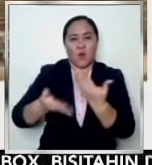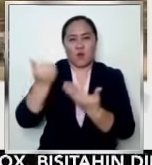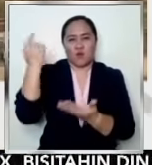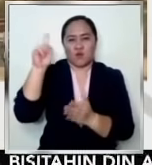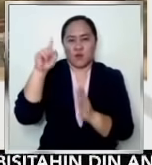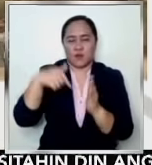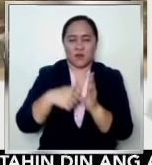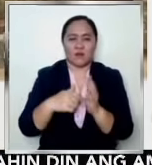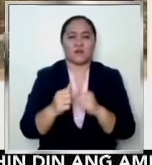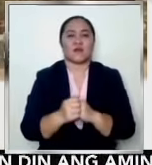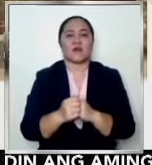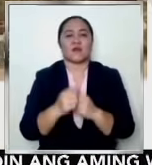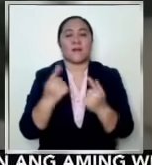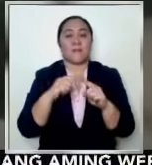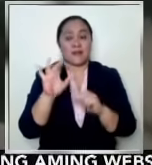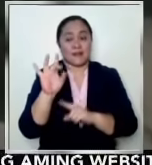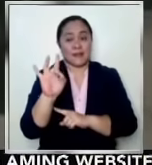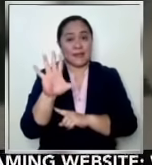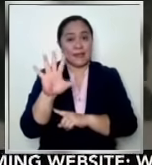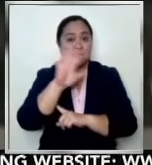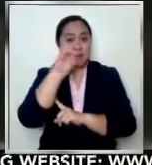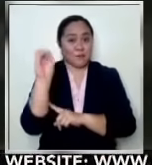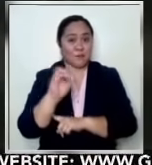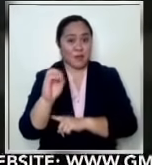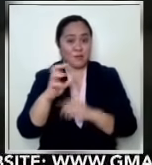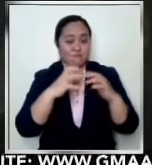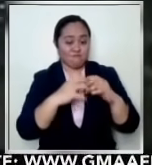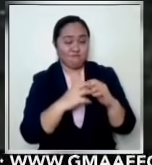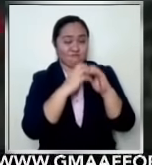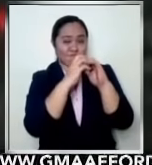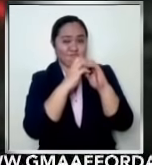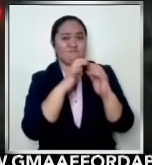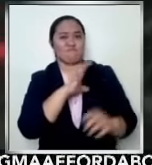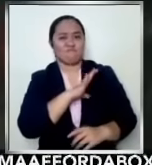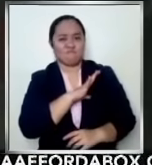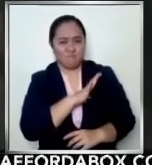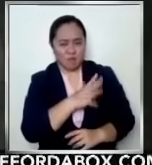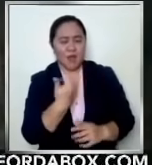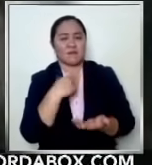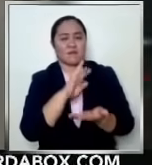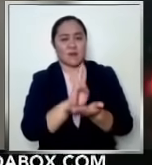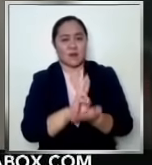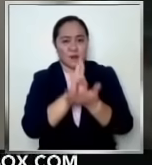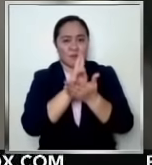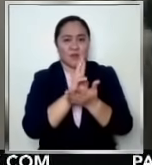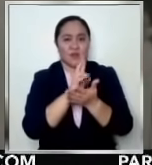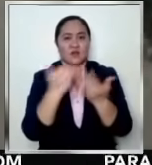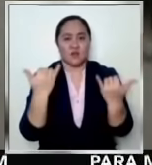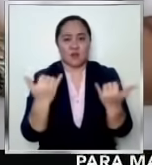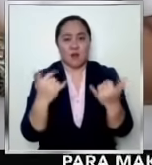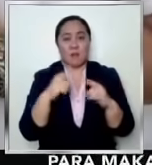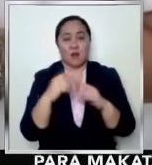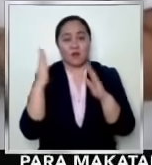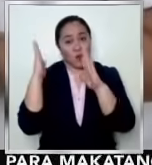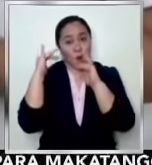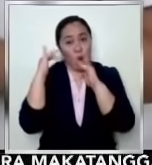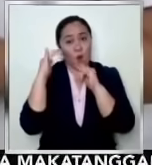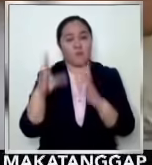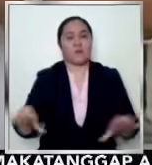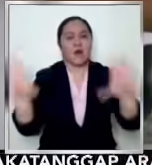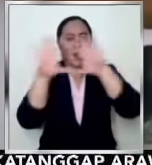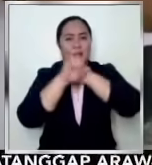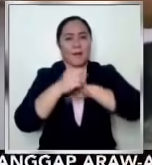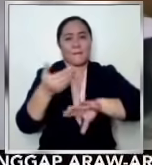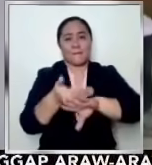complete na ang rehabilitasyon ng lungsod at nangako silang matatapos ito bago magwakas ang termino ni Pangulong Duterte. Ayon naman